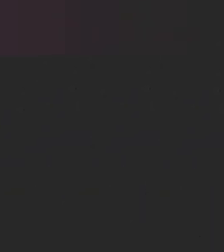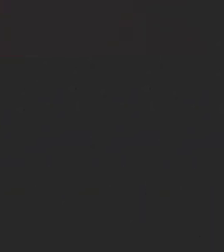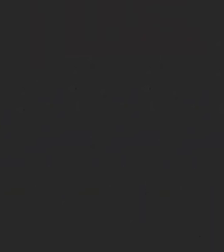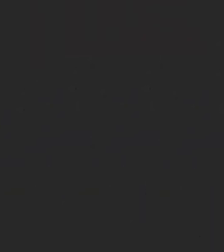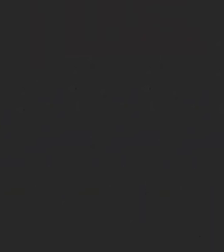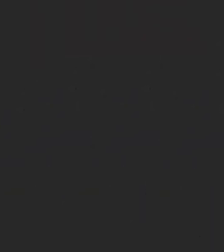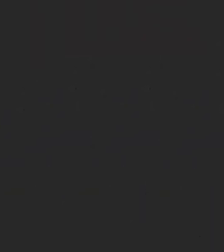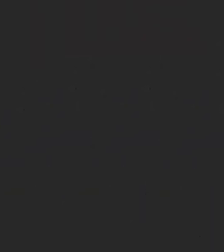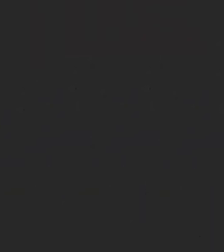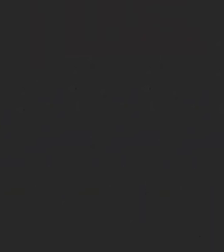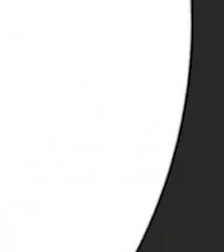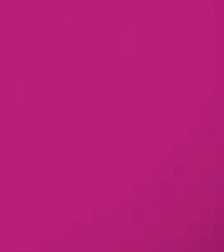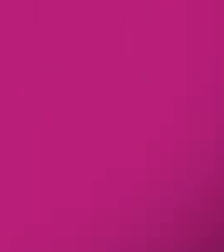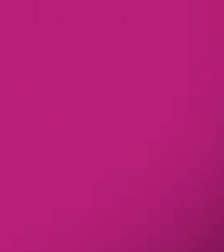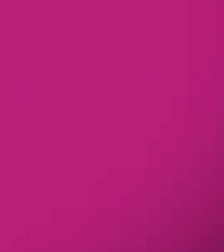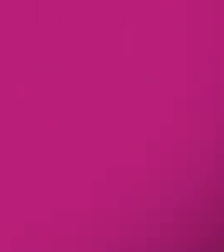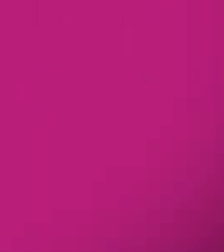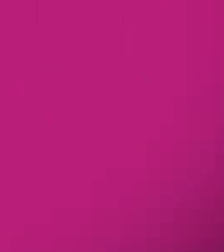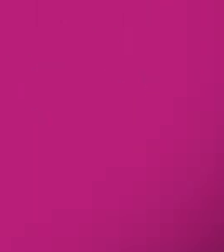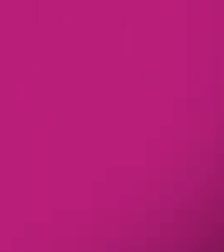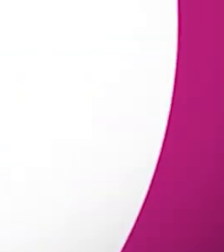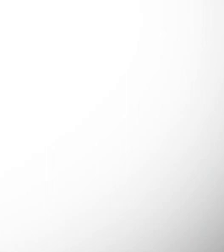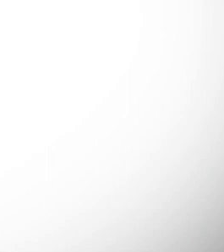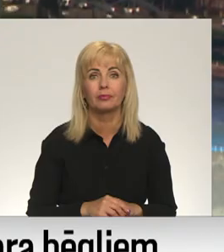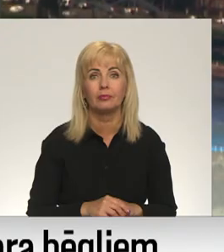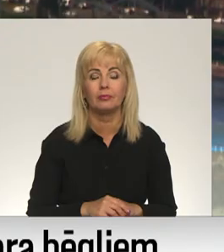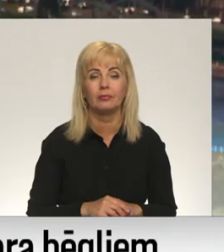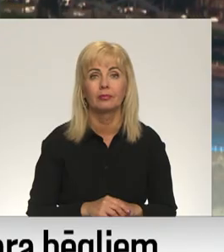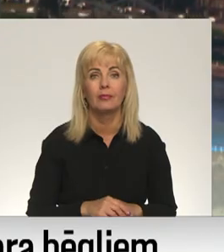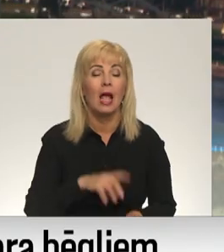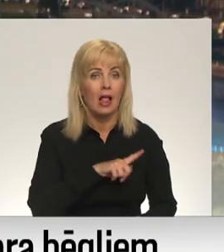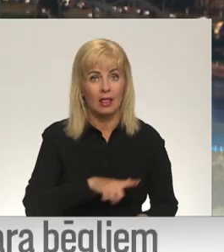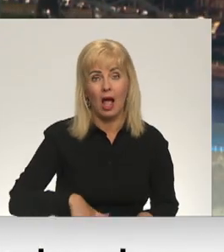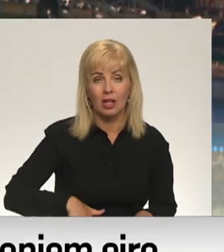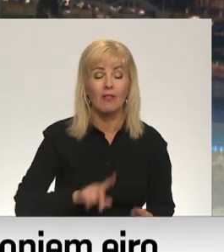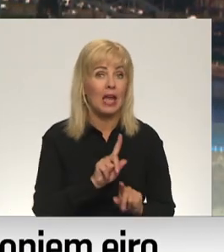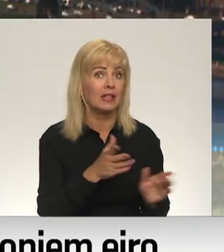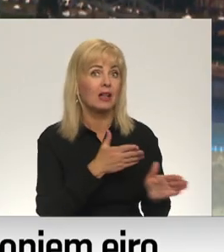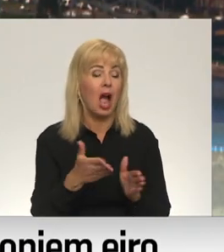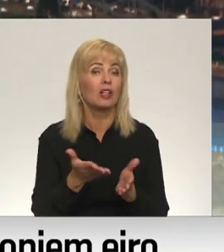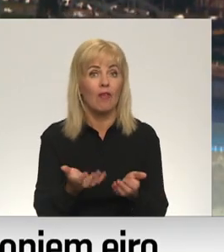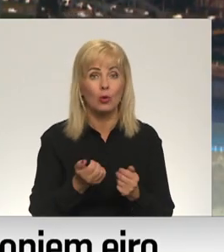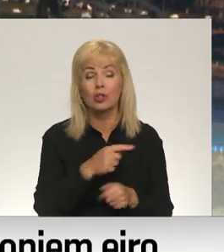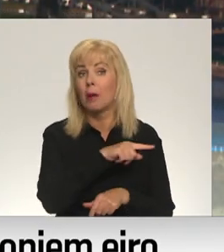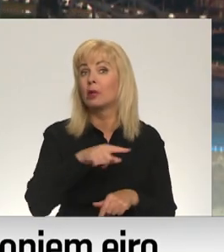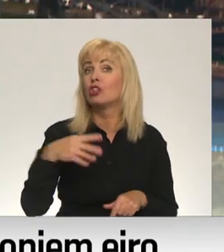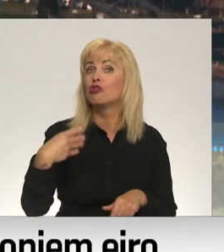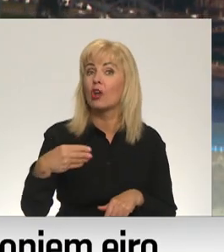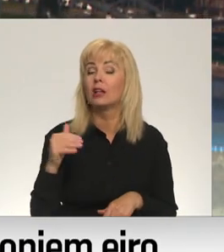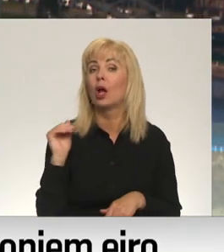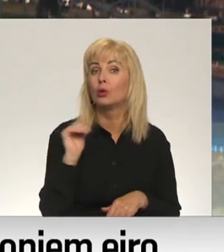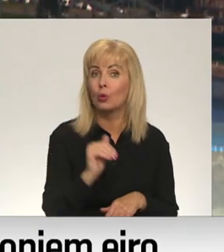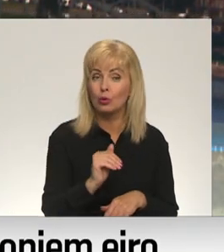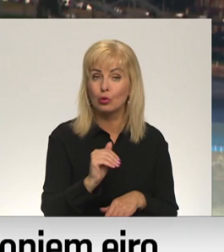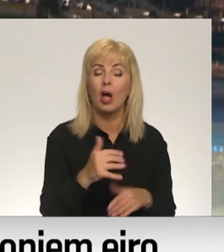Re! Viss ēters ir te! Latvija ir gatava uzņemt līdz 40 tūkstošiem